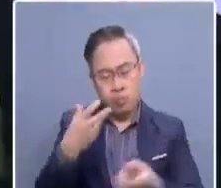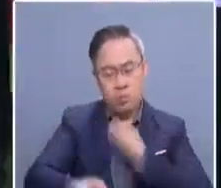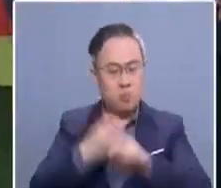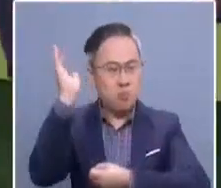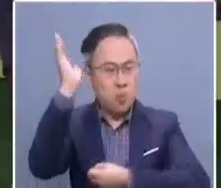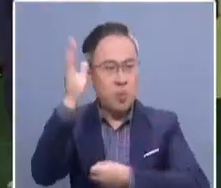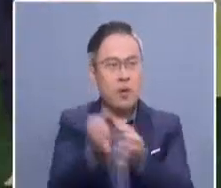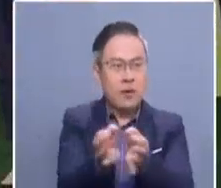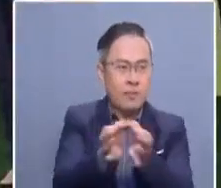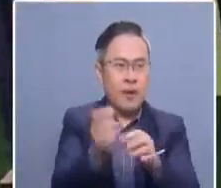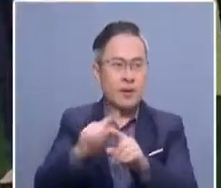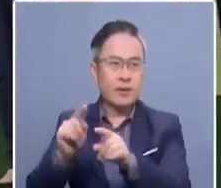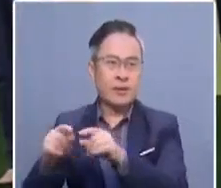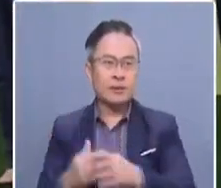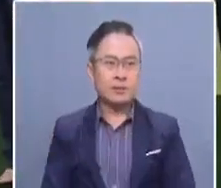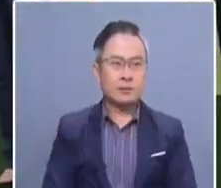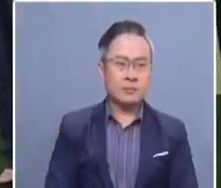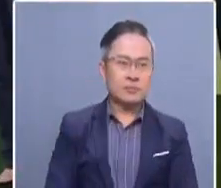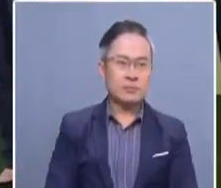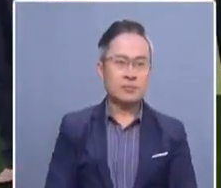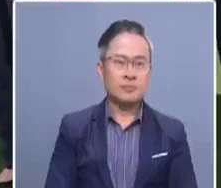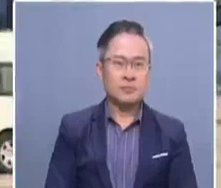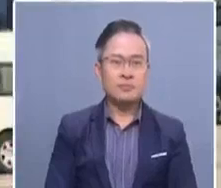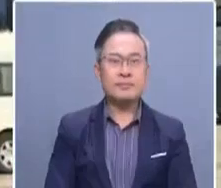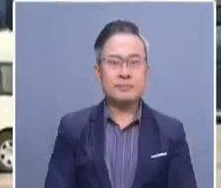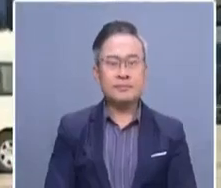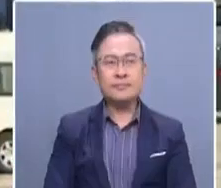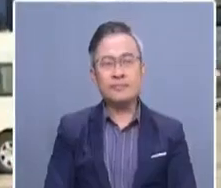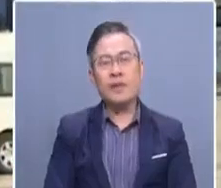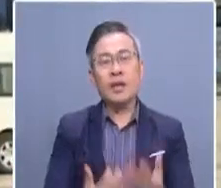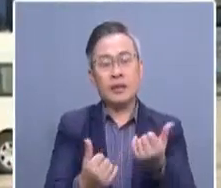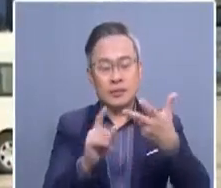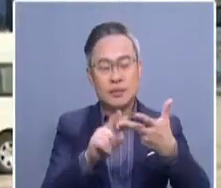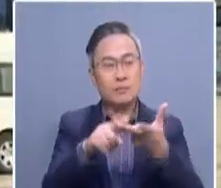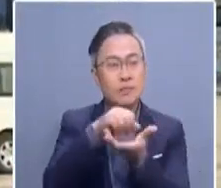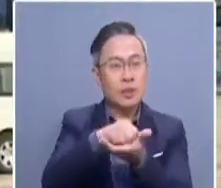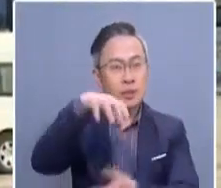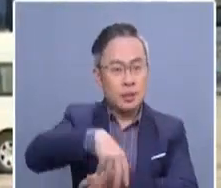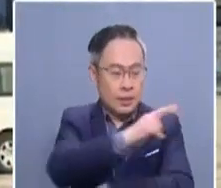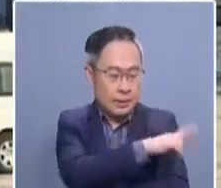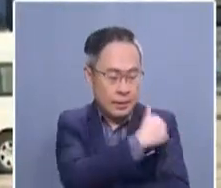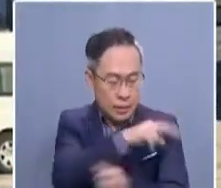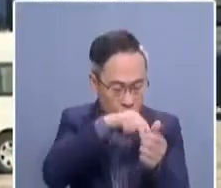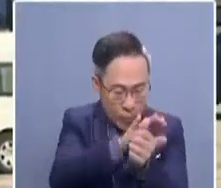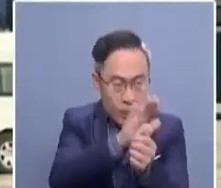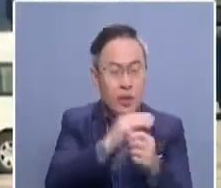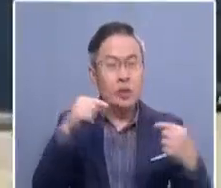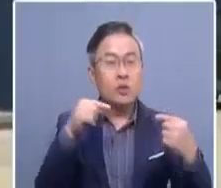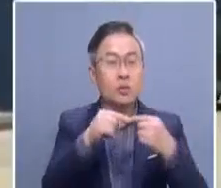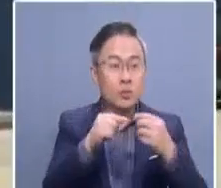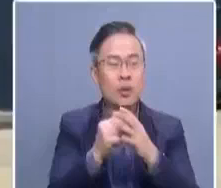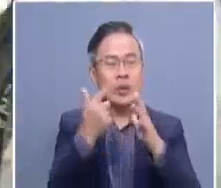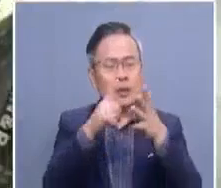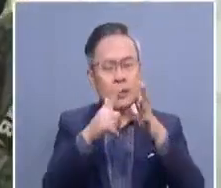เพิ่มมุมมองนำความรู้ไปต่อยอดและก็ส่วนที่3การให้บริการคลินิกกัญชาทางแพทย์แผนไทยและก็แพทย์แผนปั